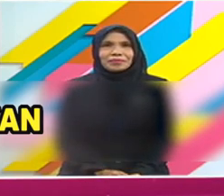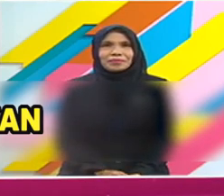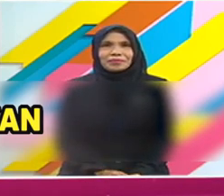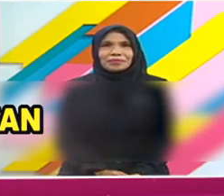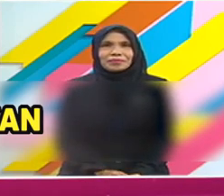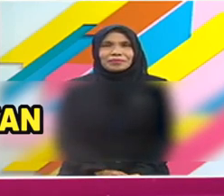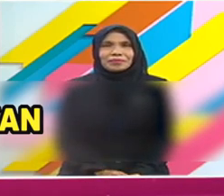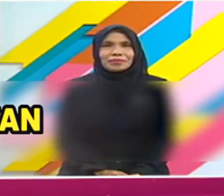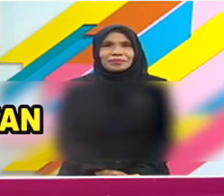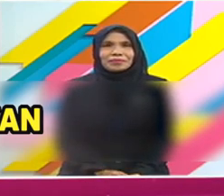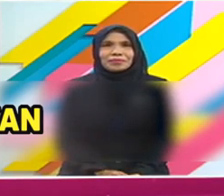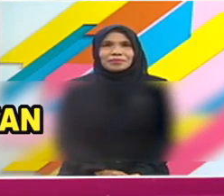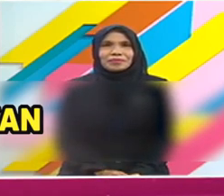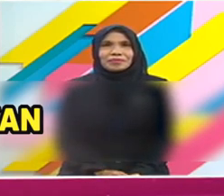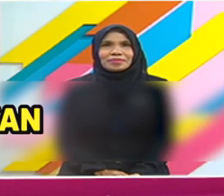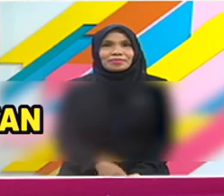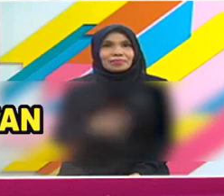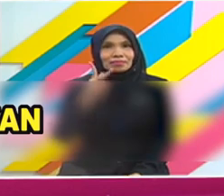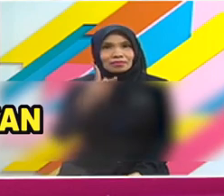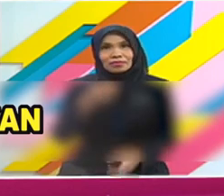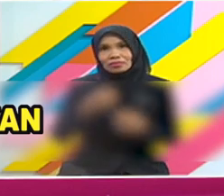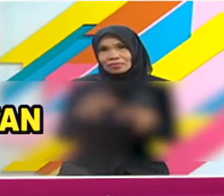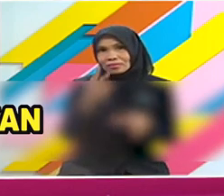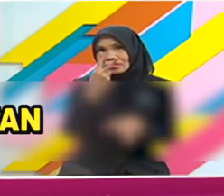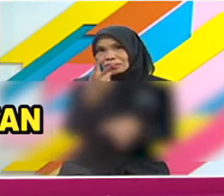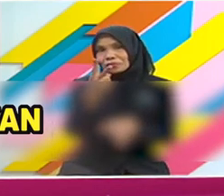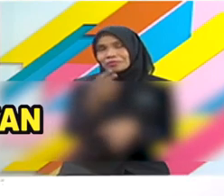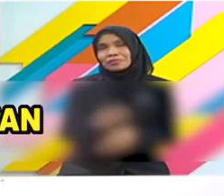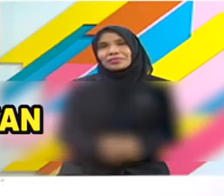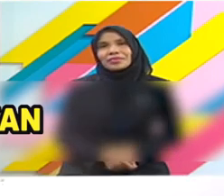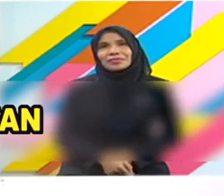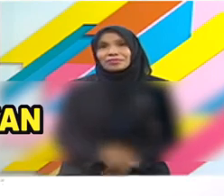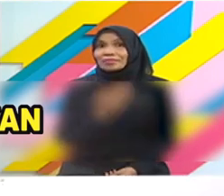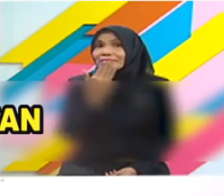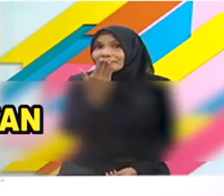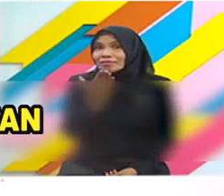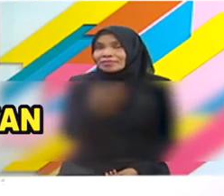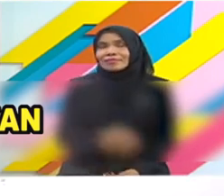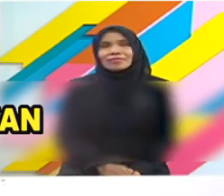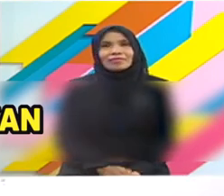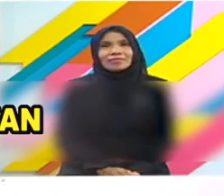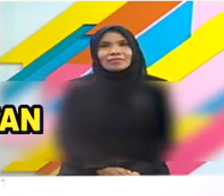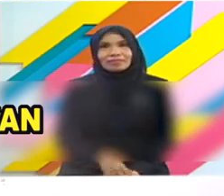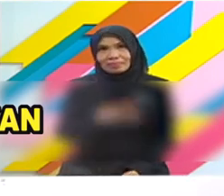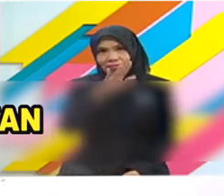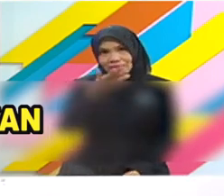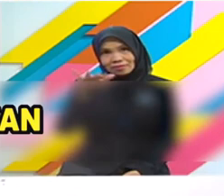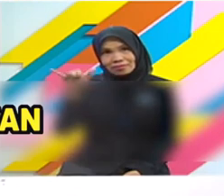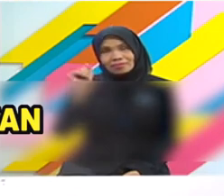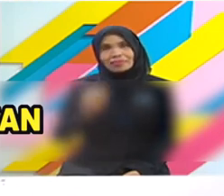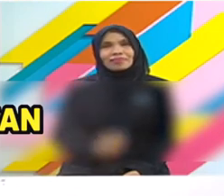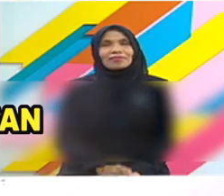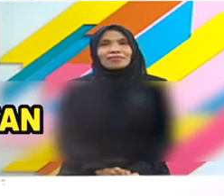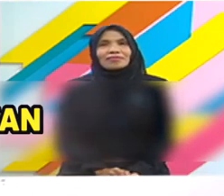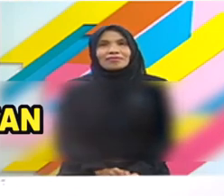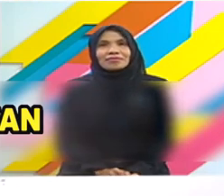dia tunjukkan lidah. Saya dah nampak. Dia berada paling bawah. Bagus. Dan ejaannya. Ejaan dia